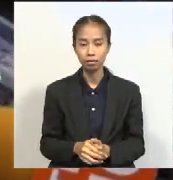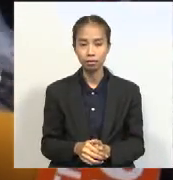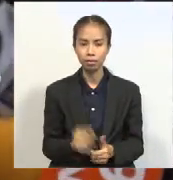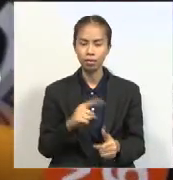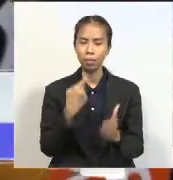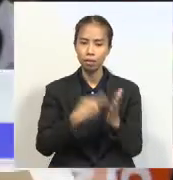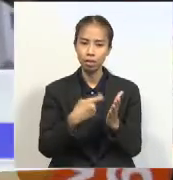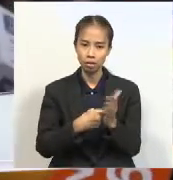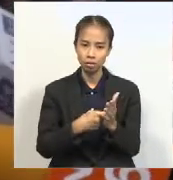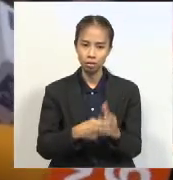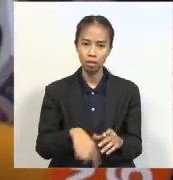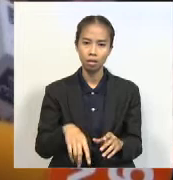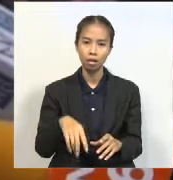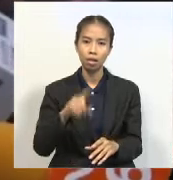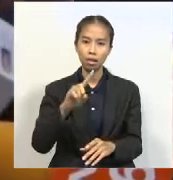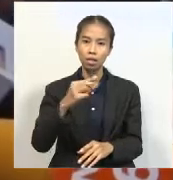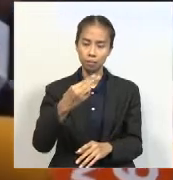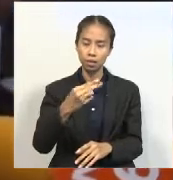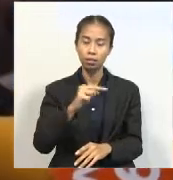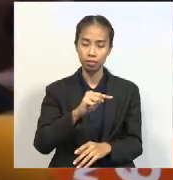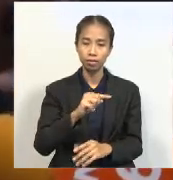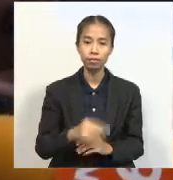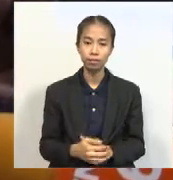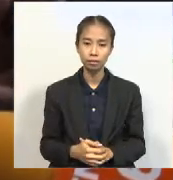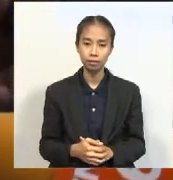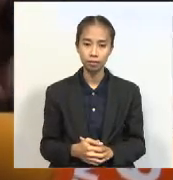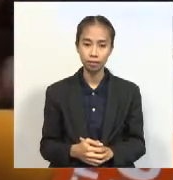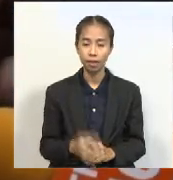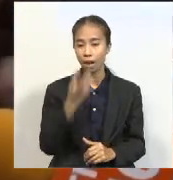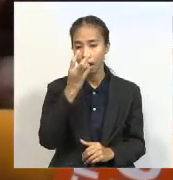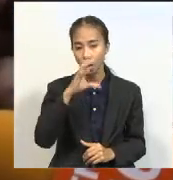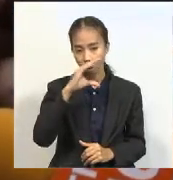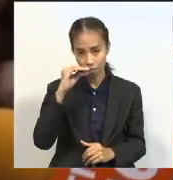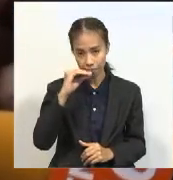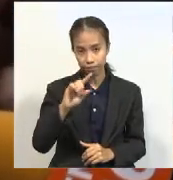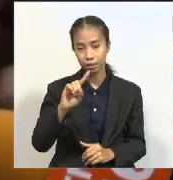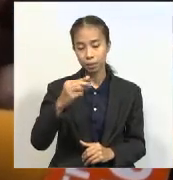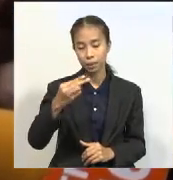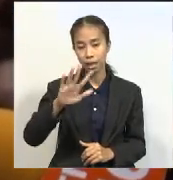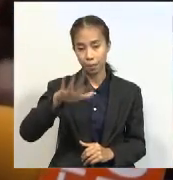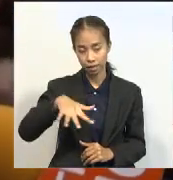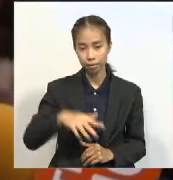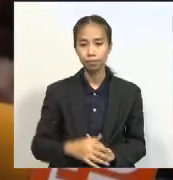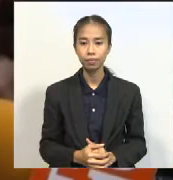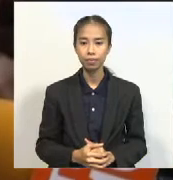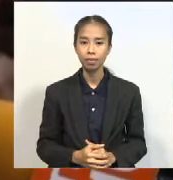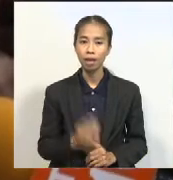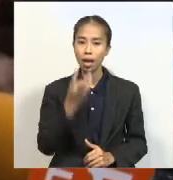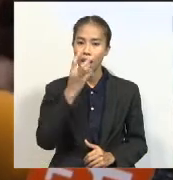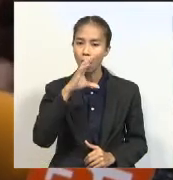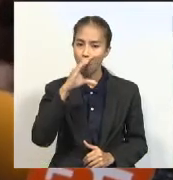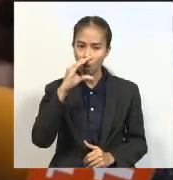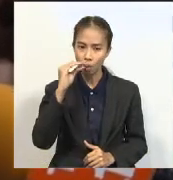รายได้เกวียนละหมื่นหรือว่าตันละหมื่นข้าวหอมมะลิตันละ15,000ข้าวหอ